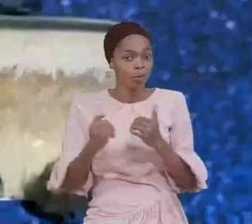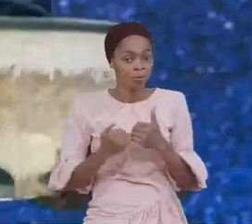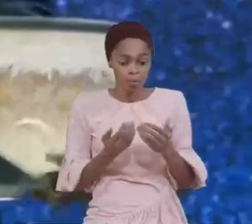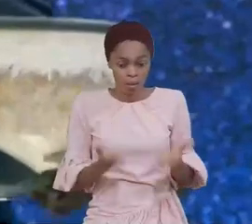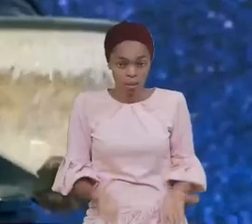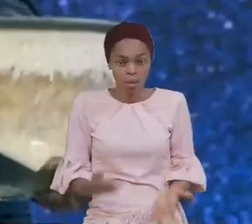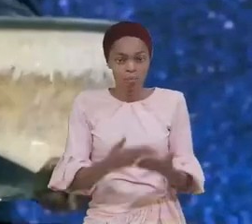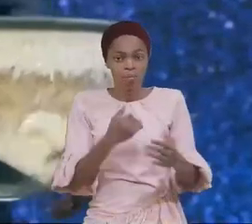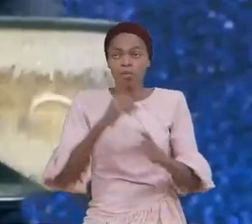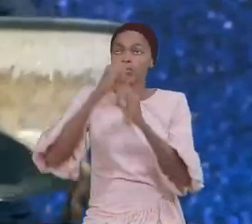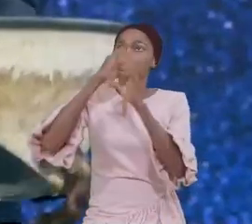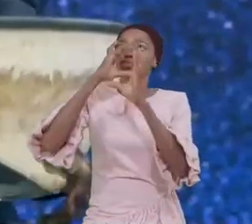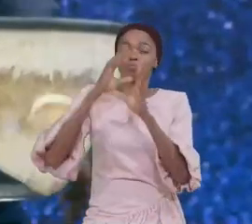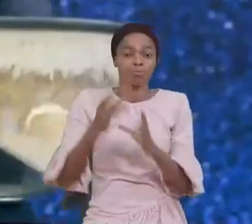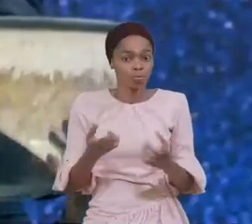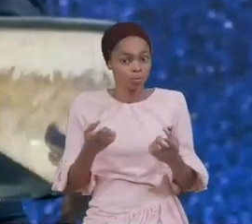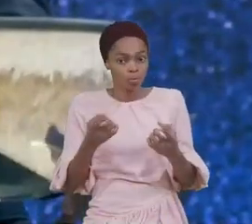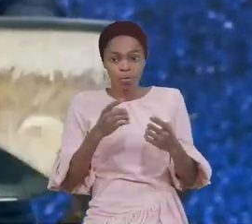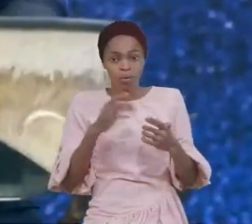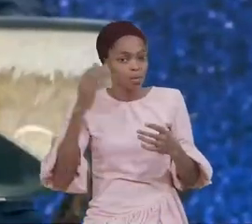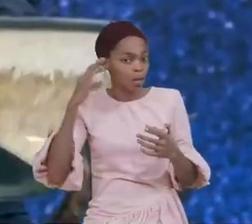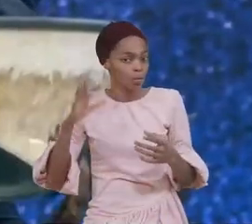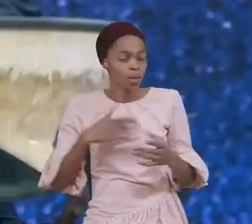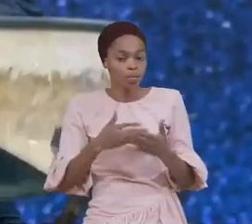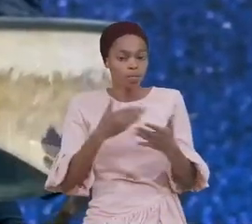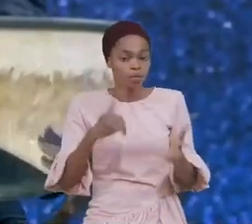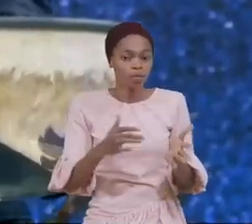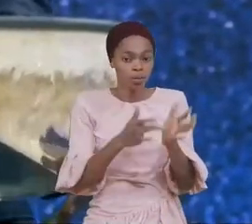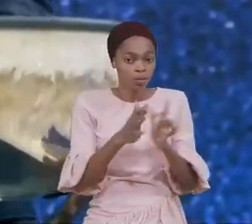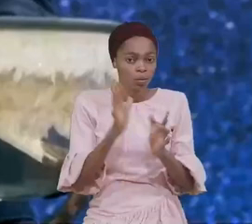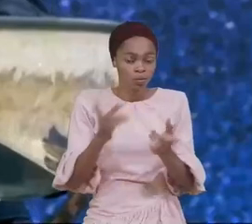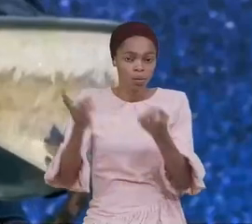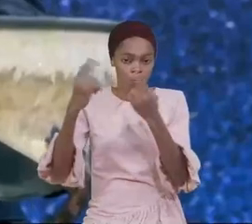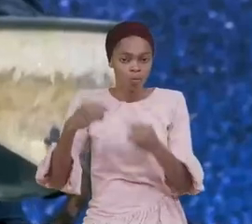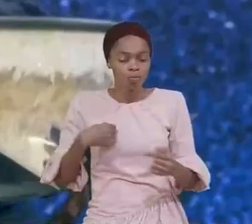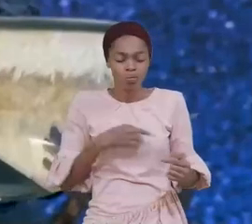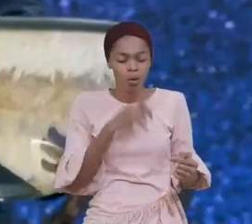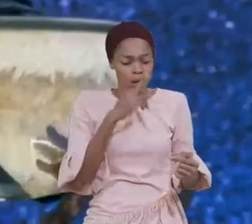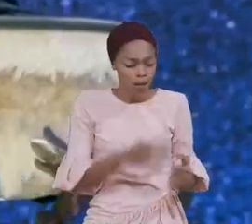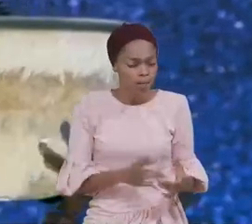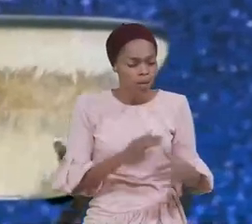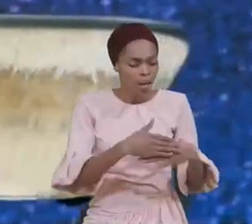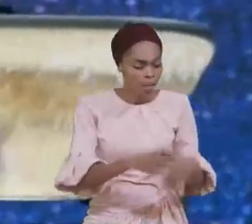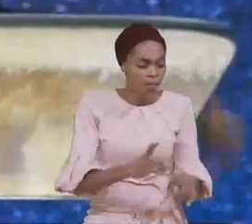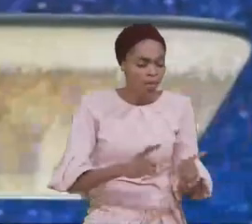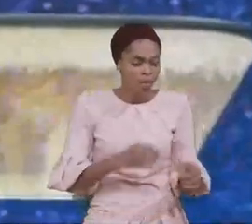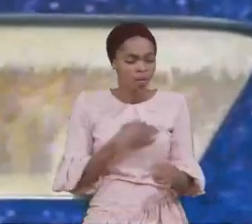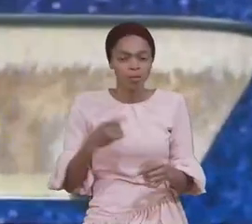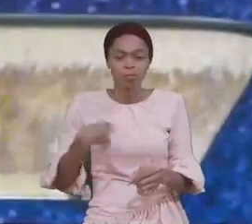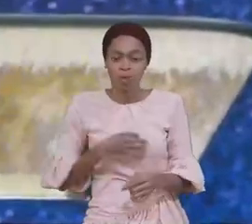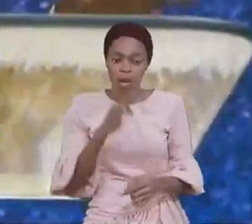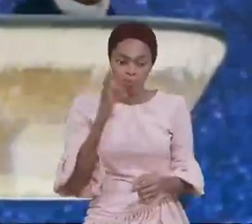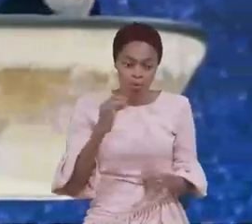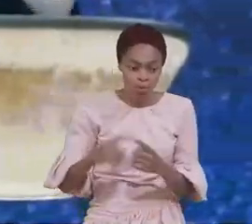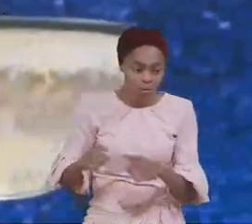tous ceux qui entendent avant que la trompette ne sonne, avant que Christ ne vienne, nous poursuivons les gens, nous leur prêchons et nous